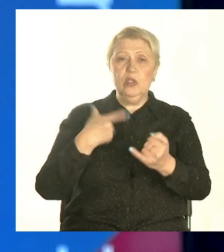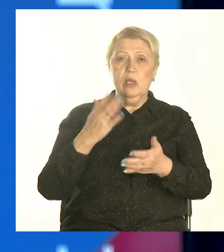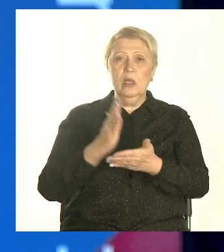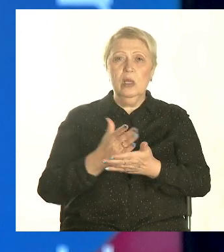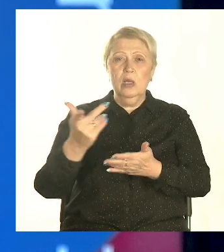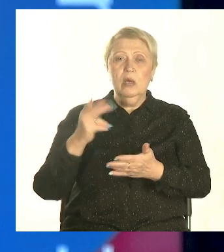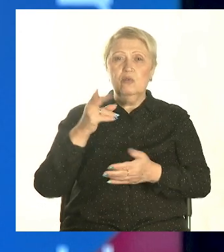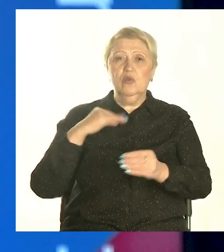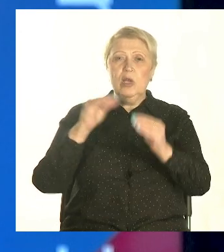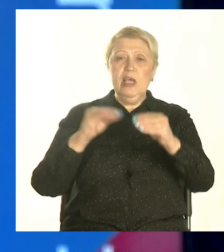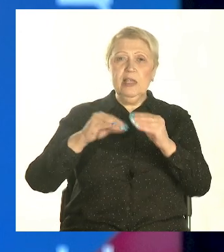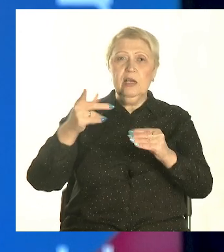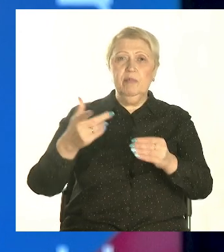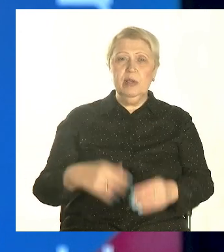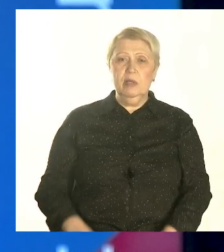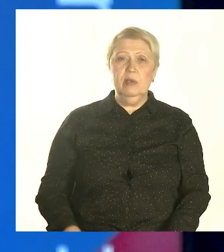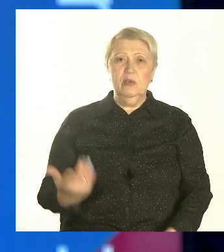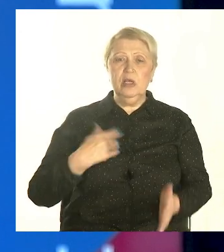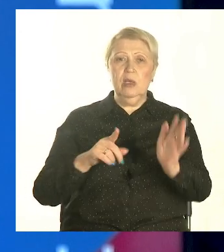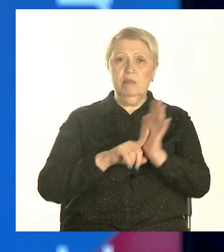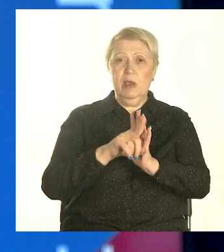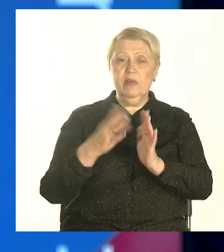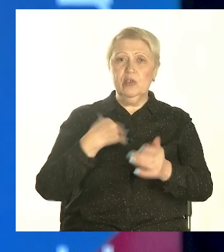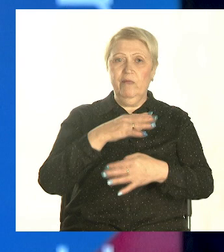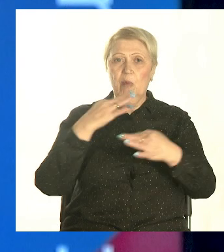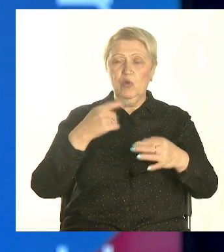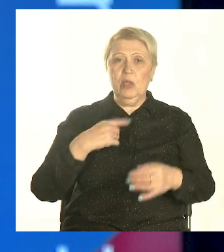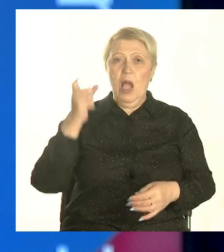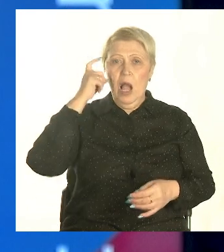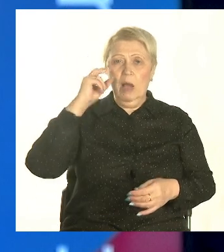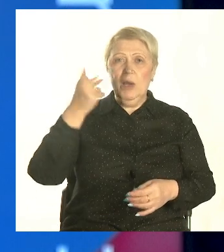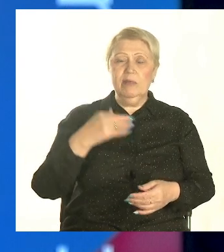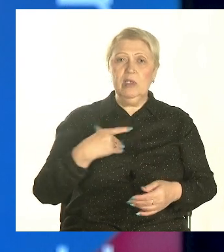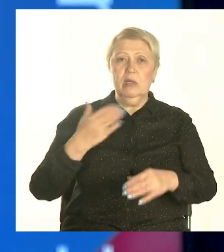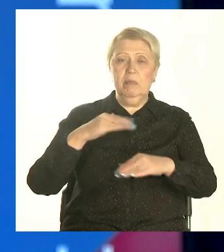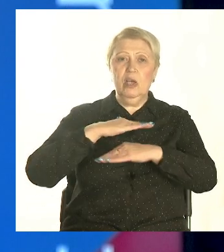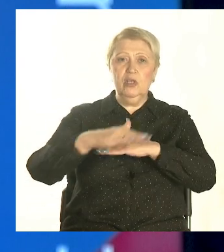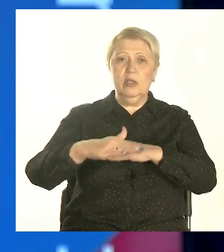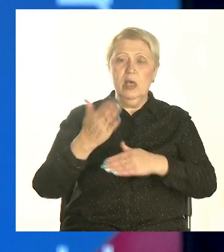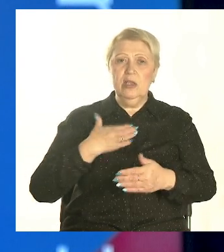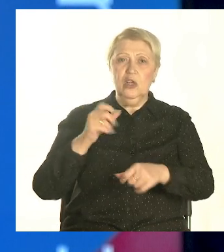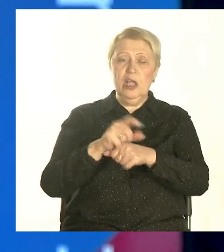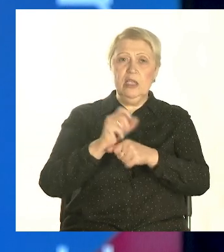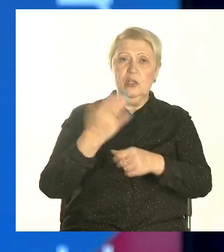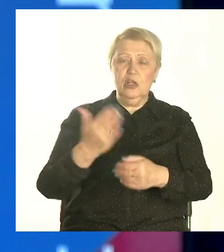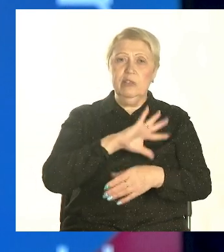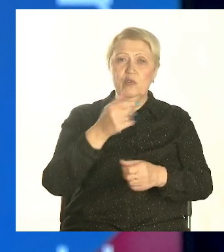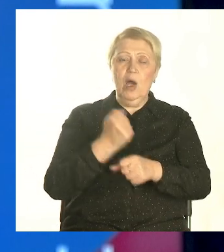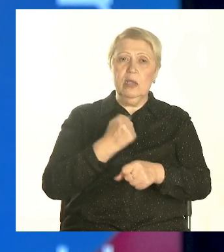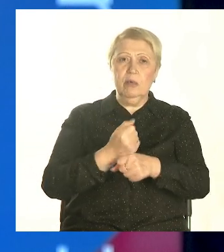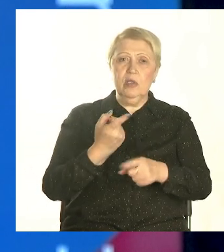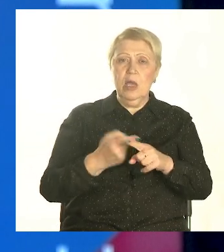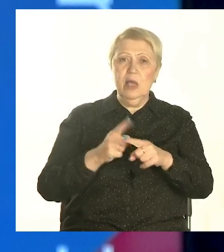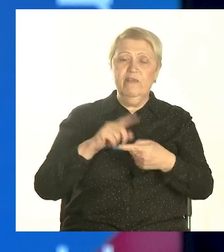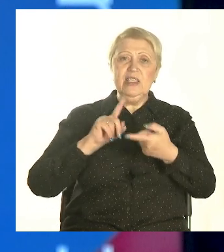для макулатуры стали появляться сейчас во многих хабаровских дворах. Наша задача сейчас отработать это